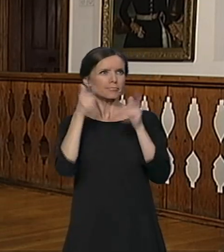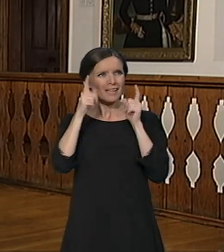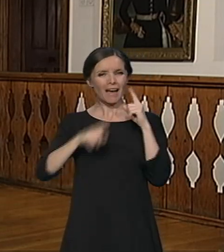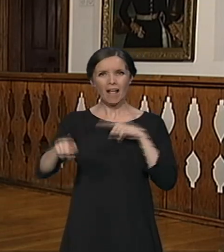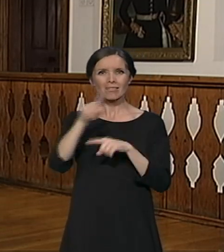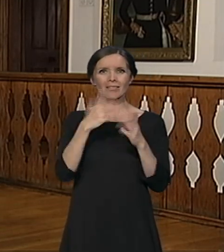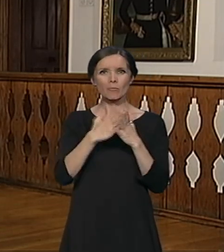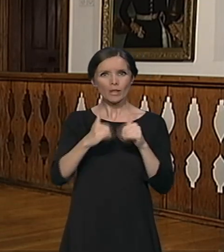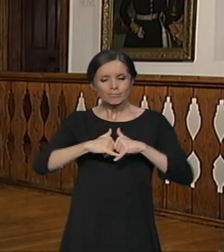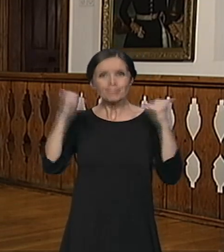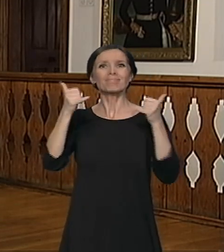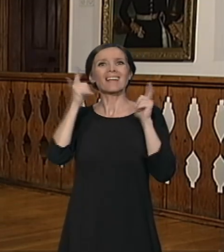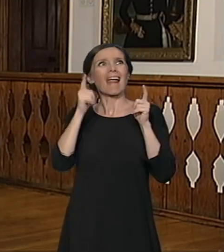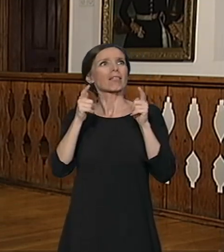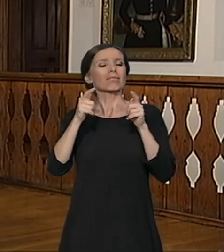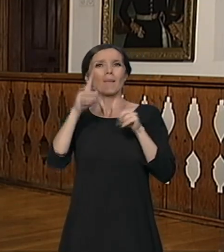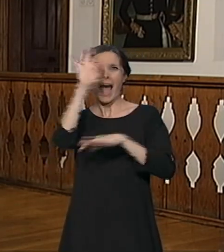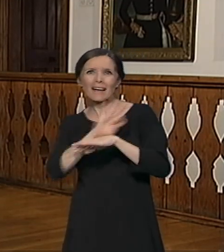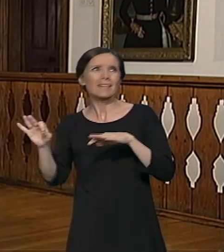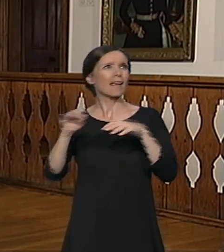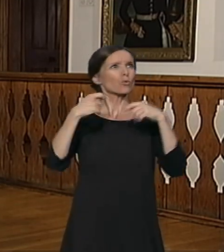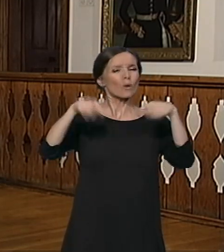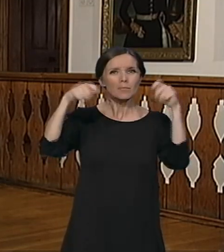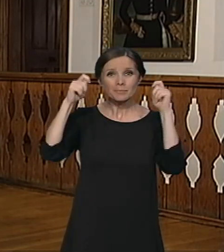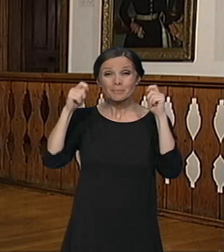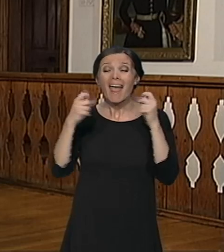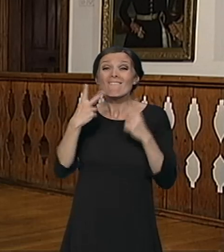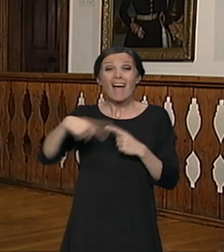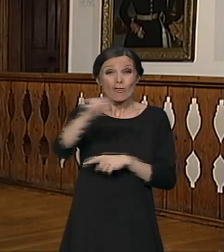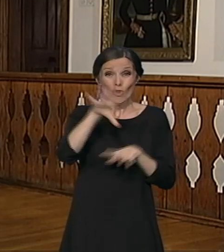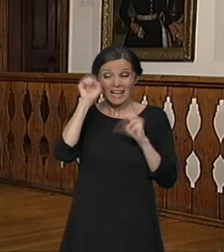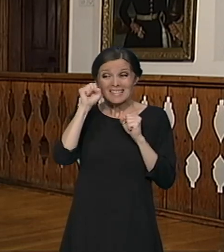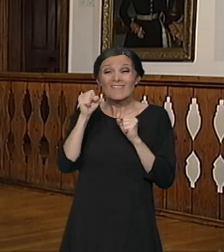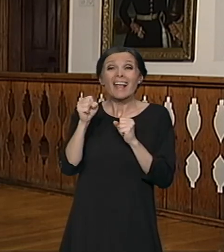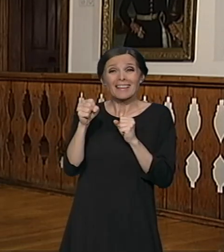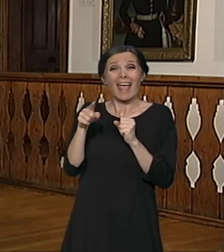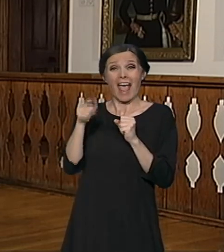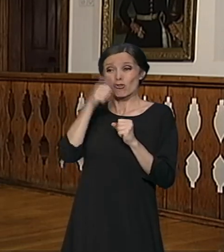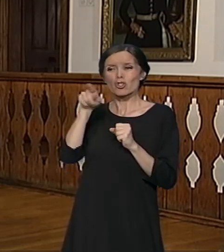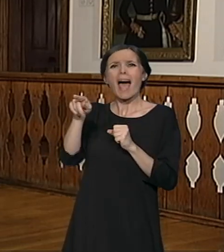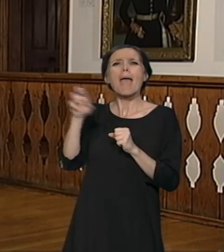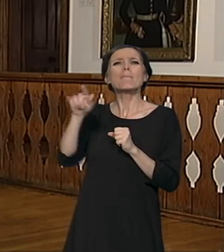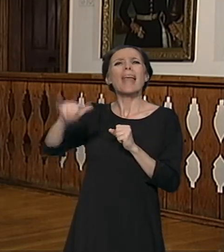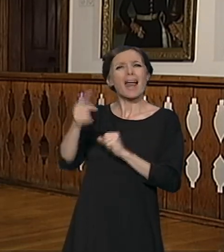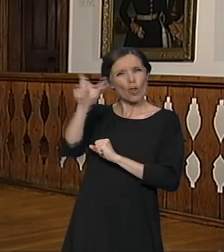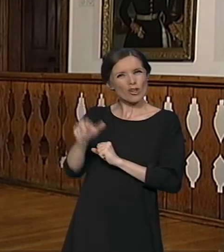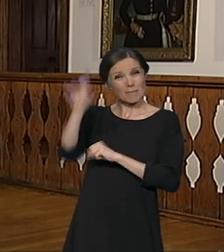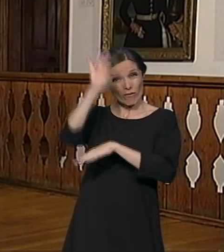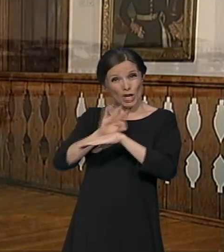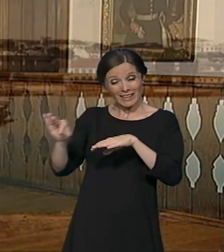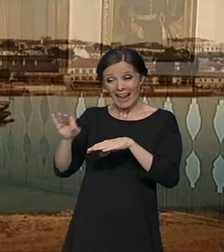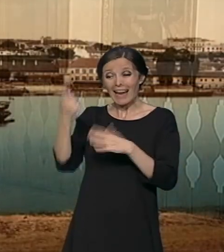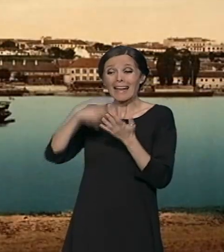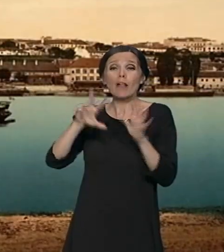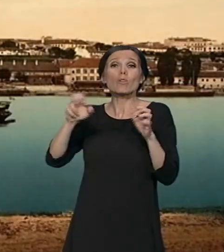vrlo je važno da to ljudi danas shvate, da to, recimo, što je uradio Emilijan Joksimović 1868. to je danas najlepši